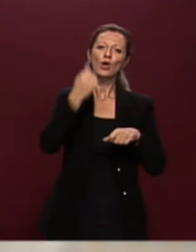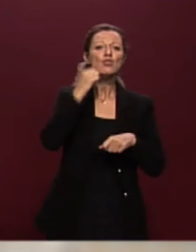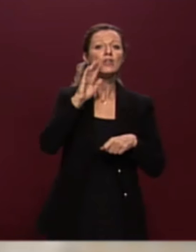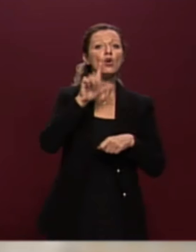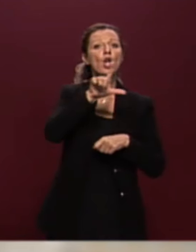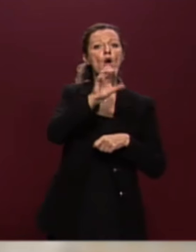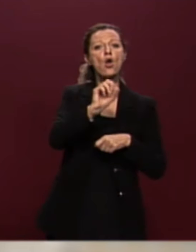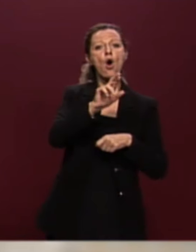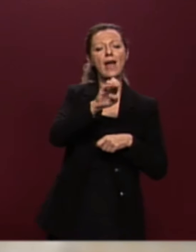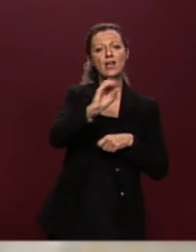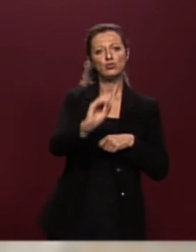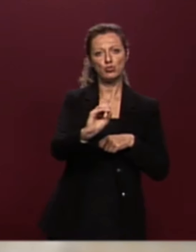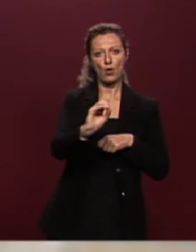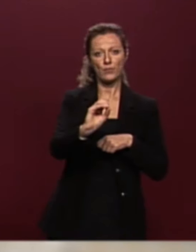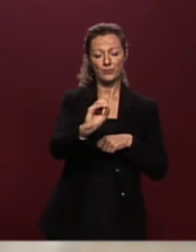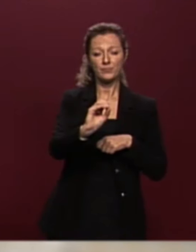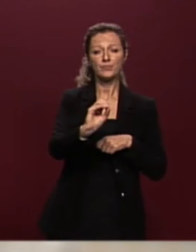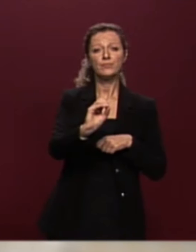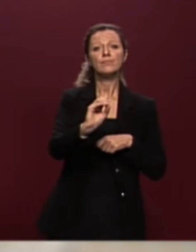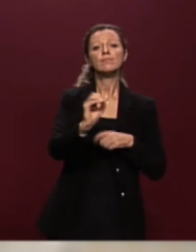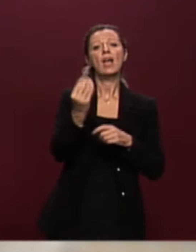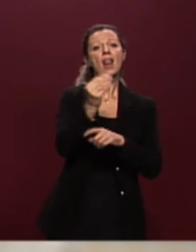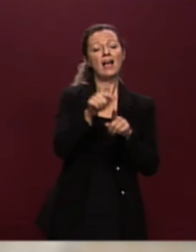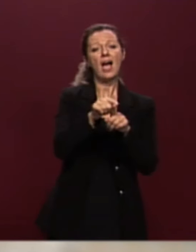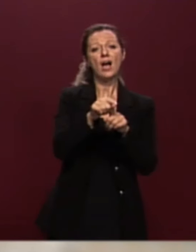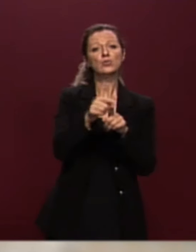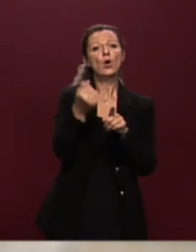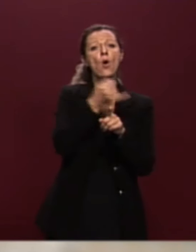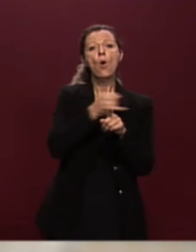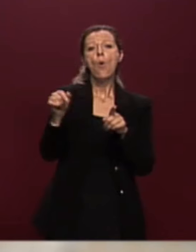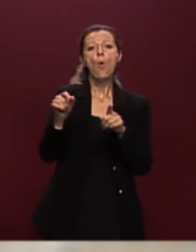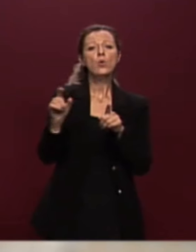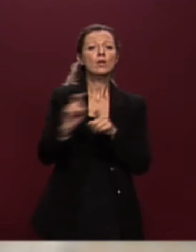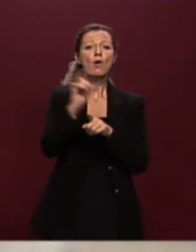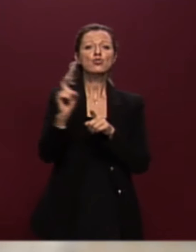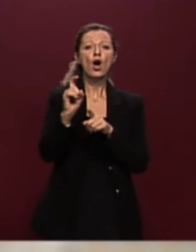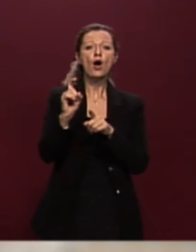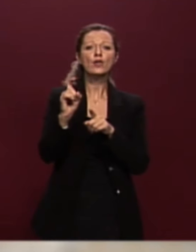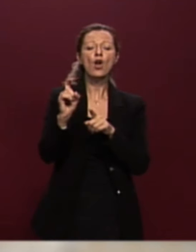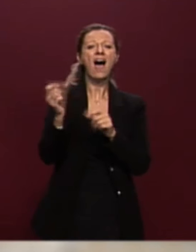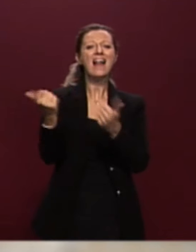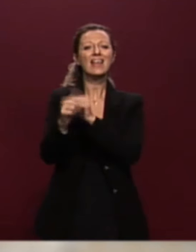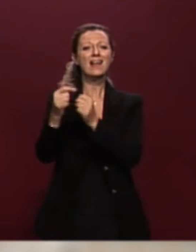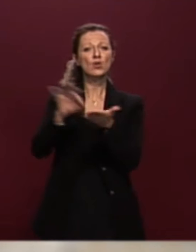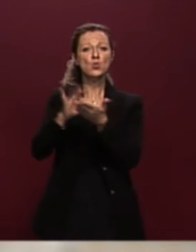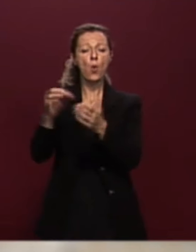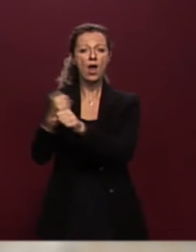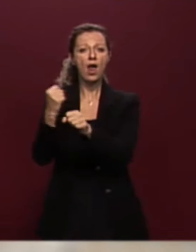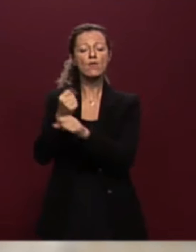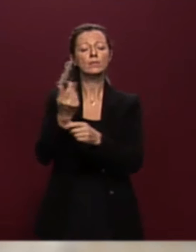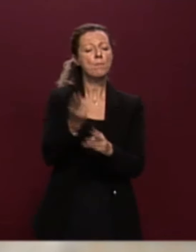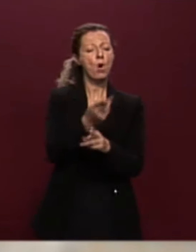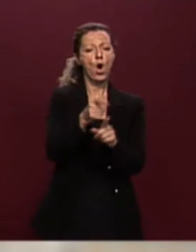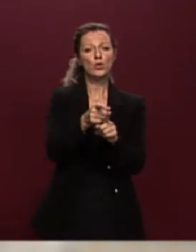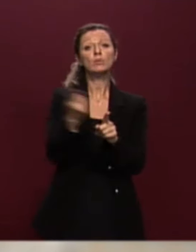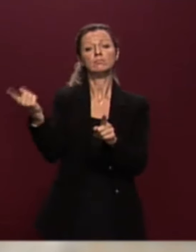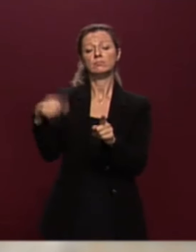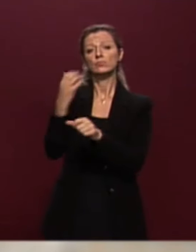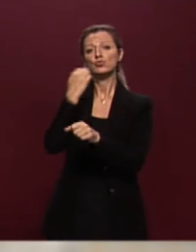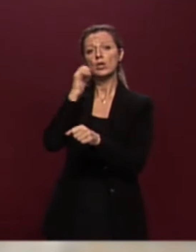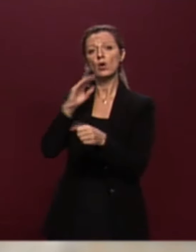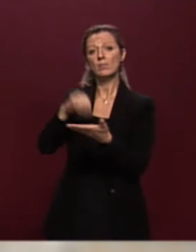Lorenzo, ragazzo morto durante l'ultimo giorno di PCTO, l'ex alternanza scuola-lavoro, insomma, a testimonianza che c'è ancora